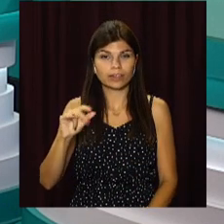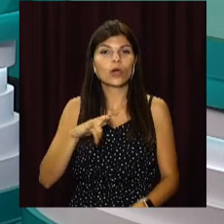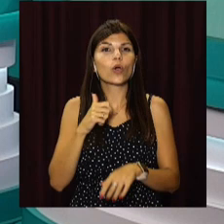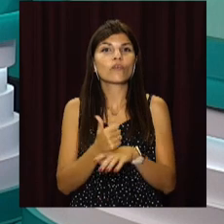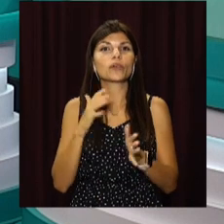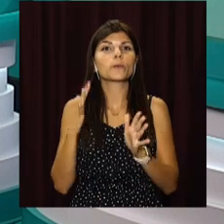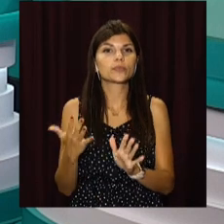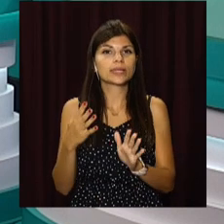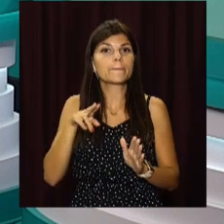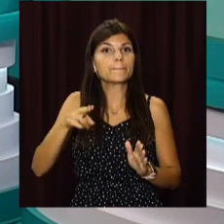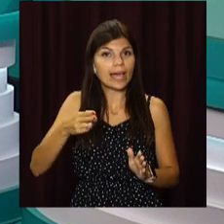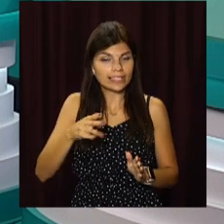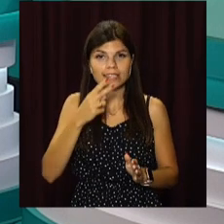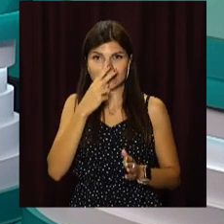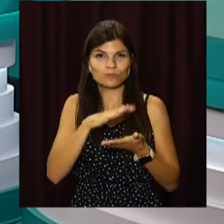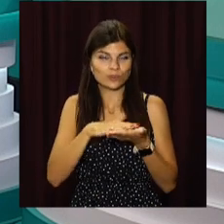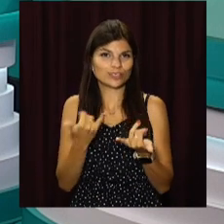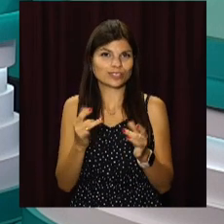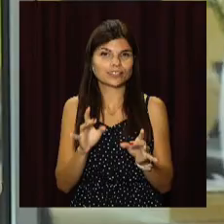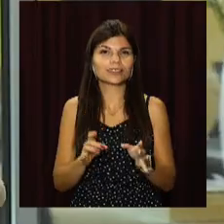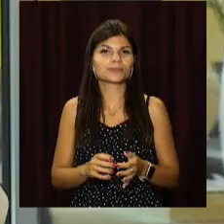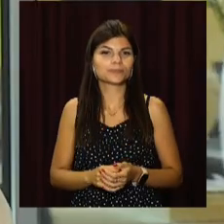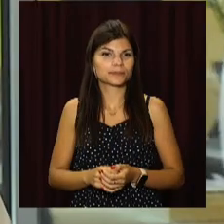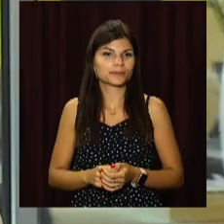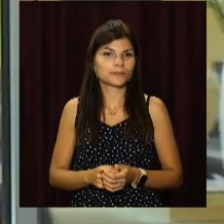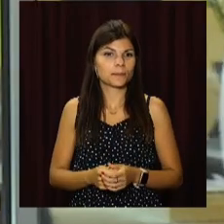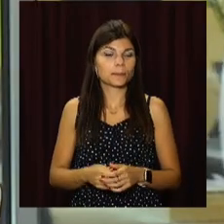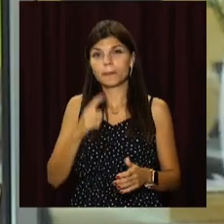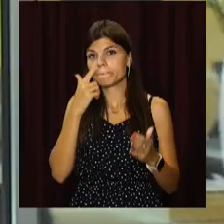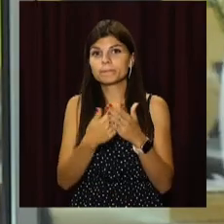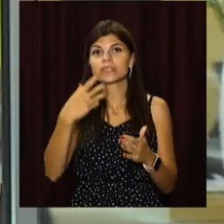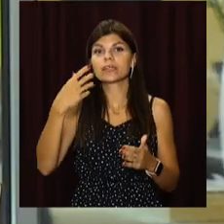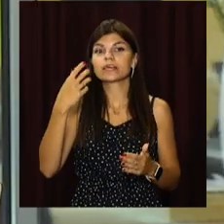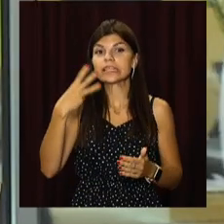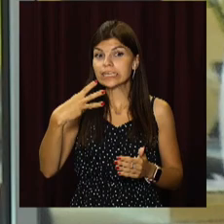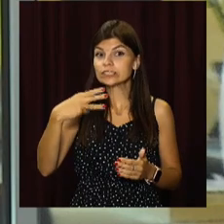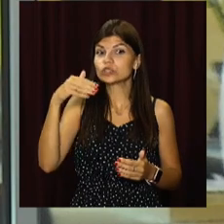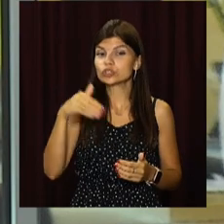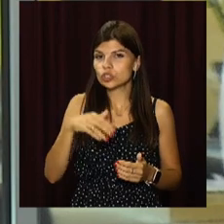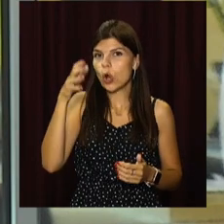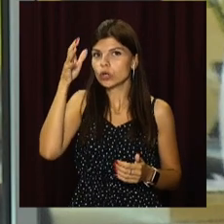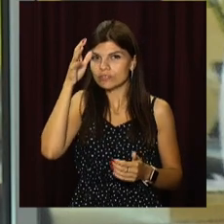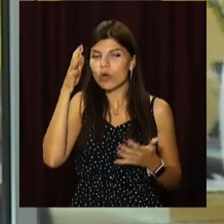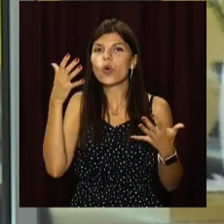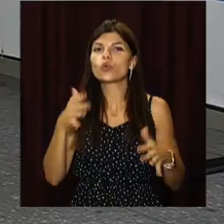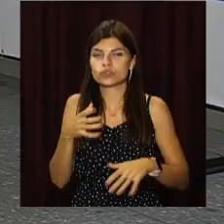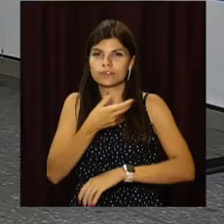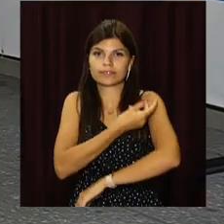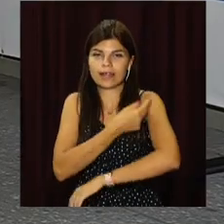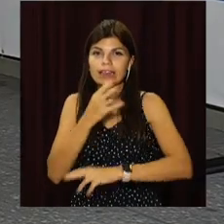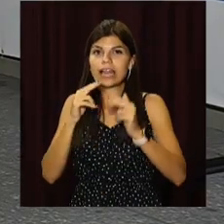І про головні події п'ятниці дивіться просто зараз. Понад 30 тисяч освітян вже вакцинували